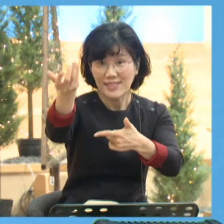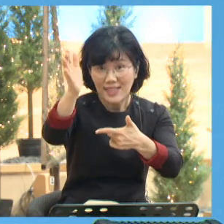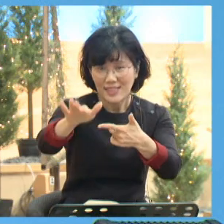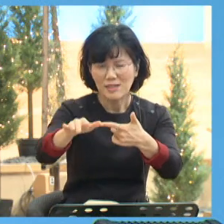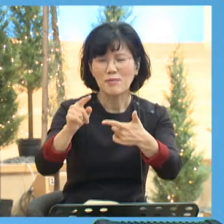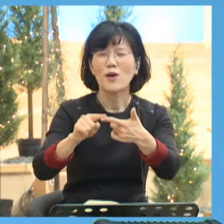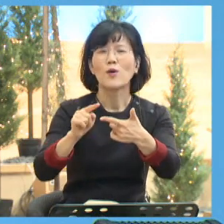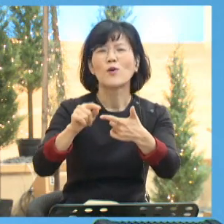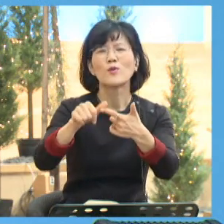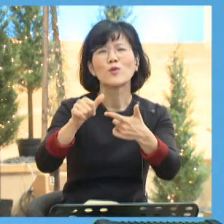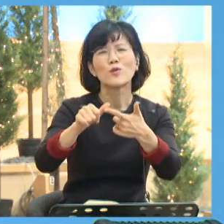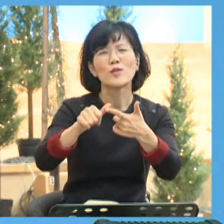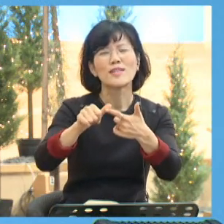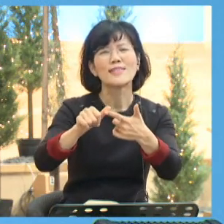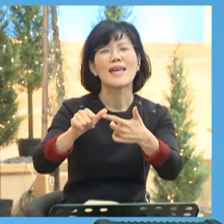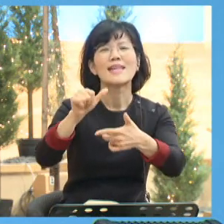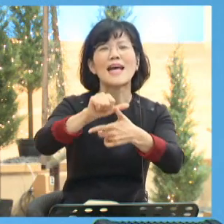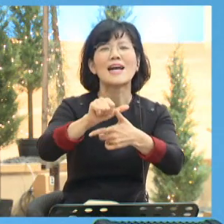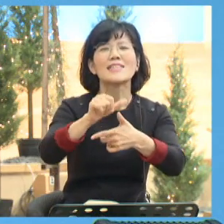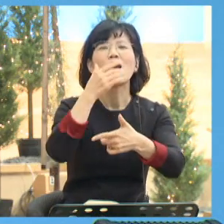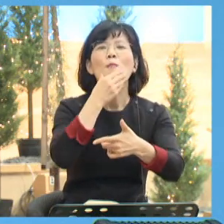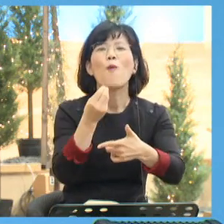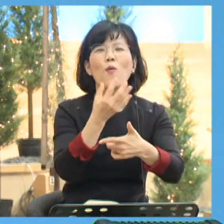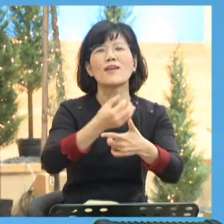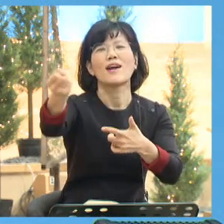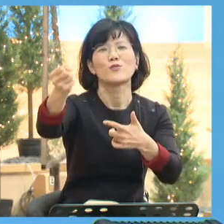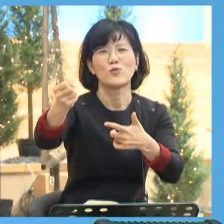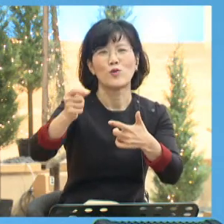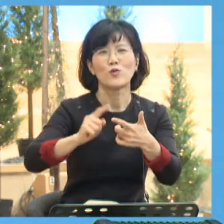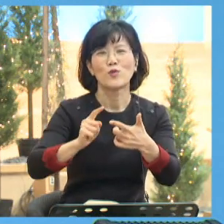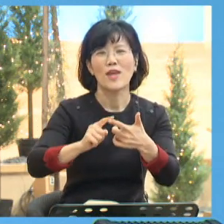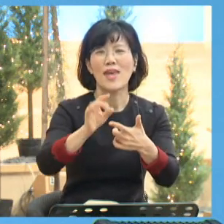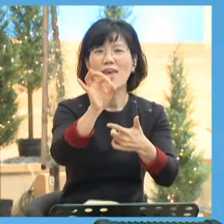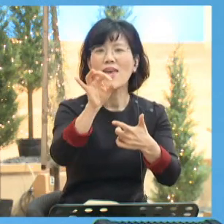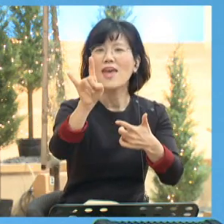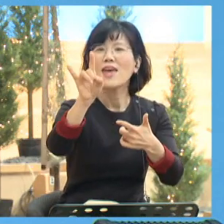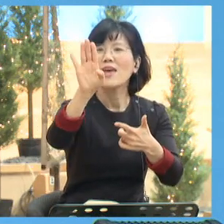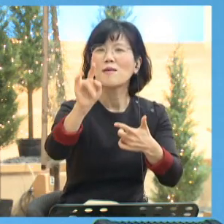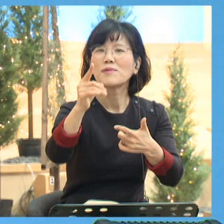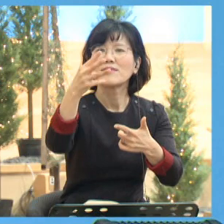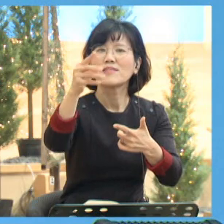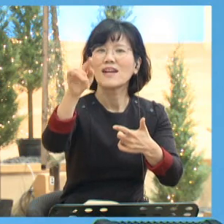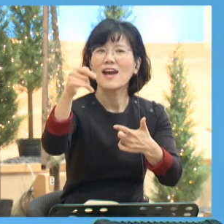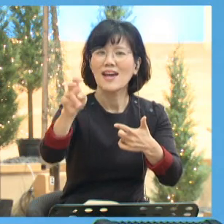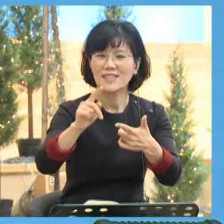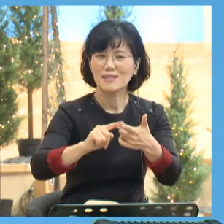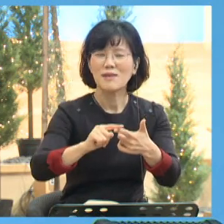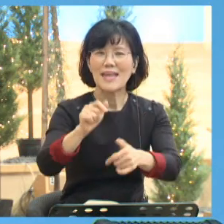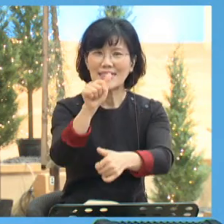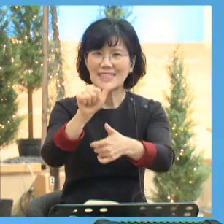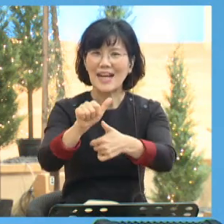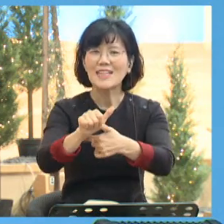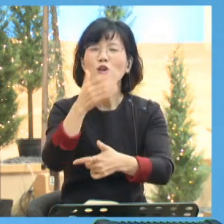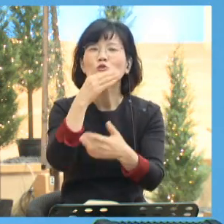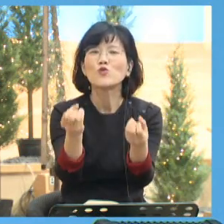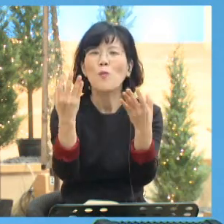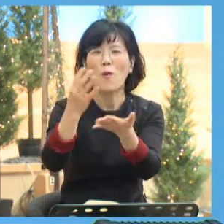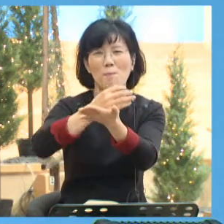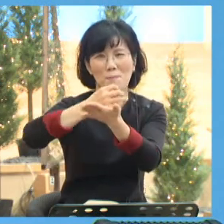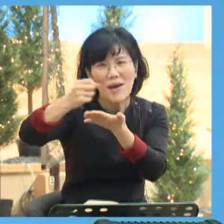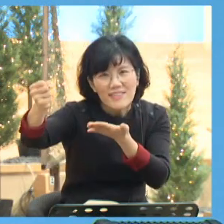둘째가 장자의 복을 받을 것이 둘째 누구예요 에브라임 이 장자의 축복을 받을 것이다라고